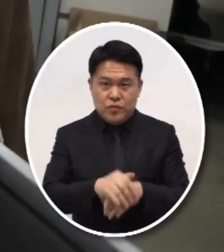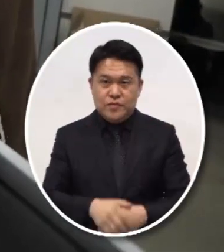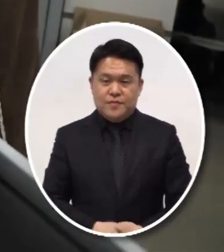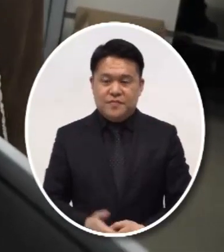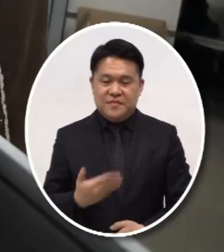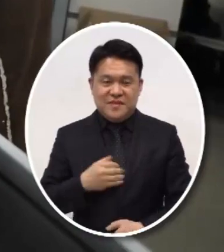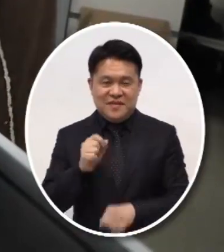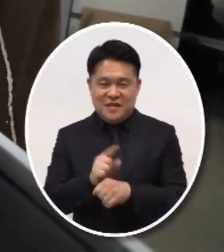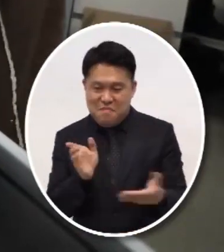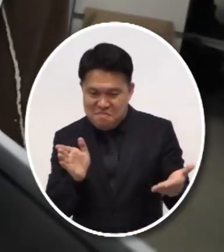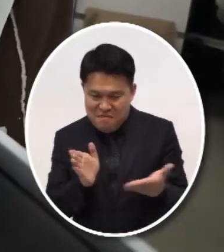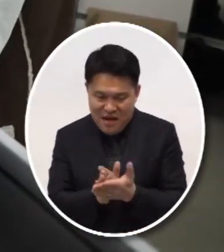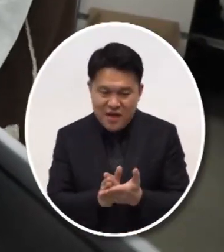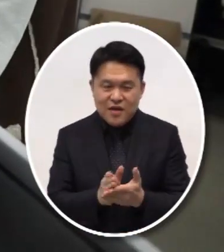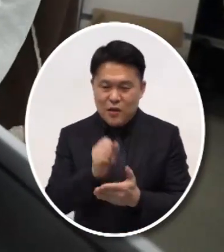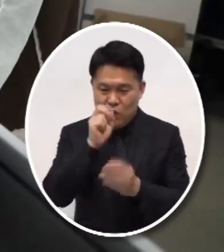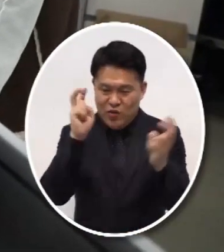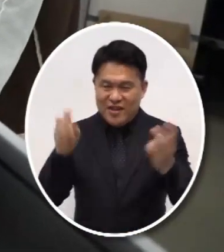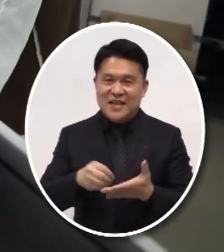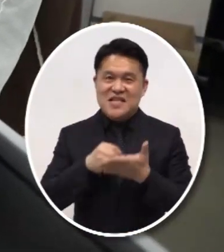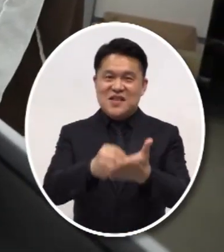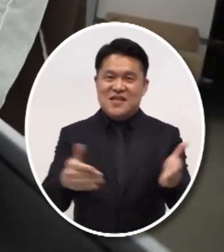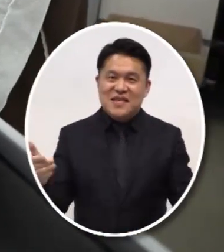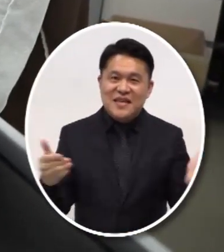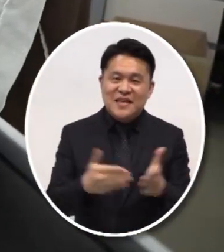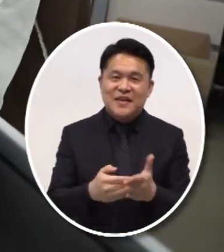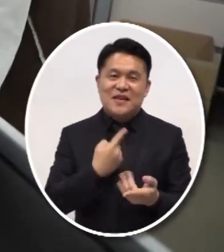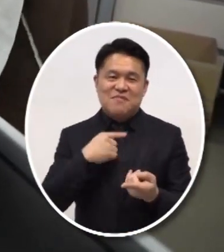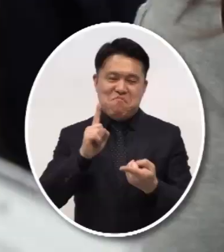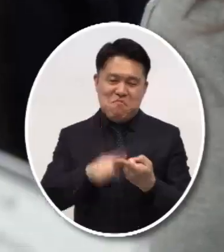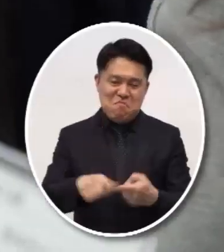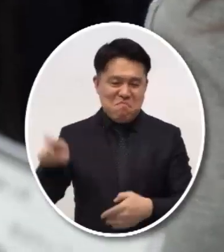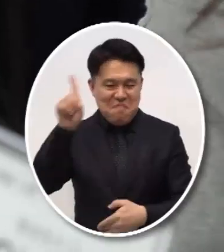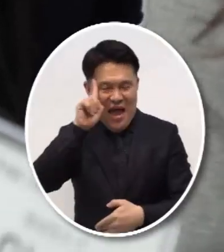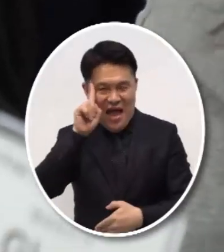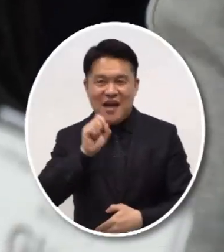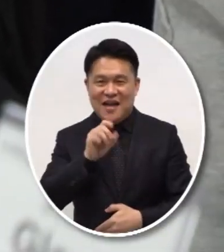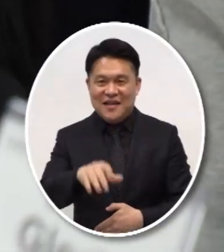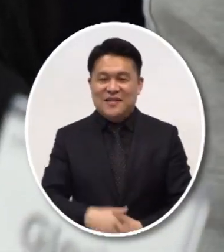적성에 맞는 일과 좋은 회사에 취업한 것에 만족한다고 합니다.